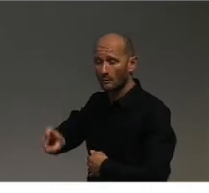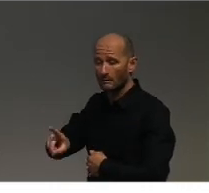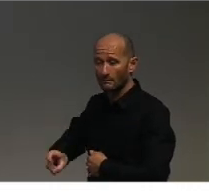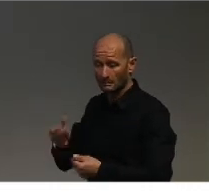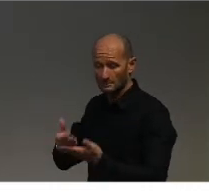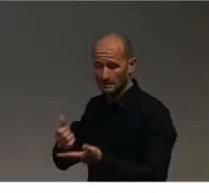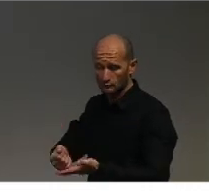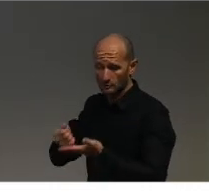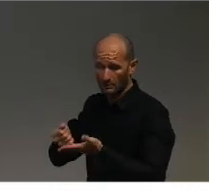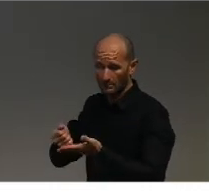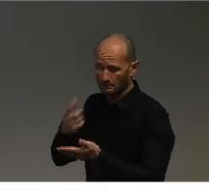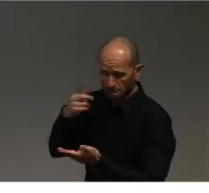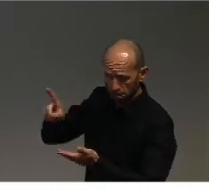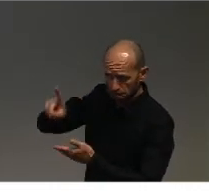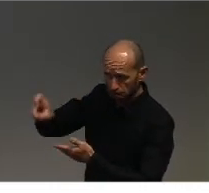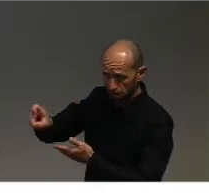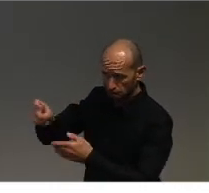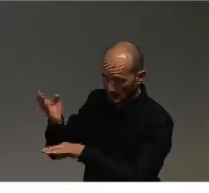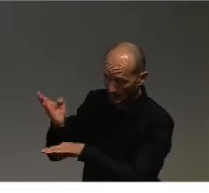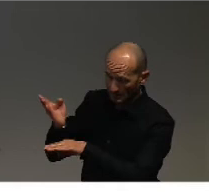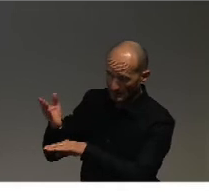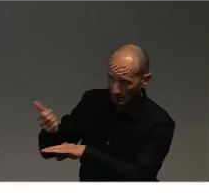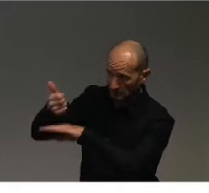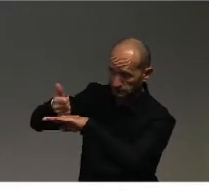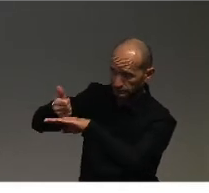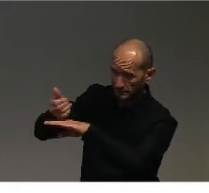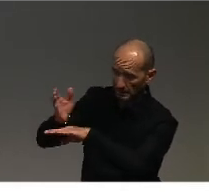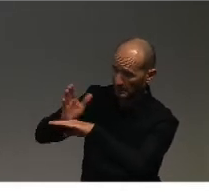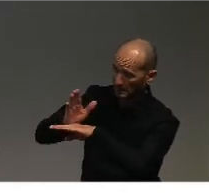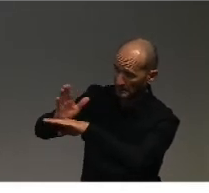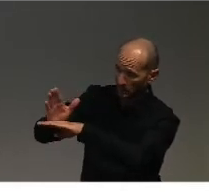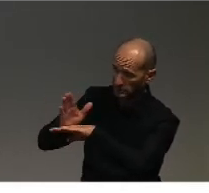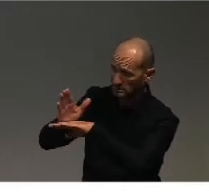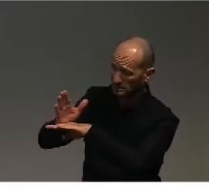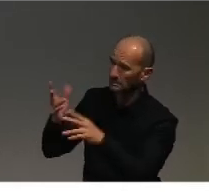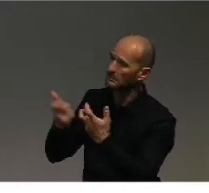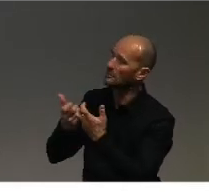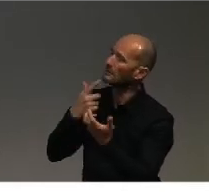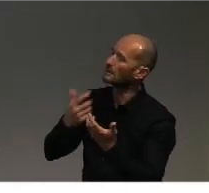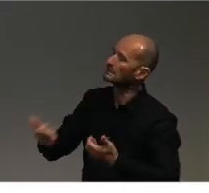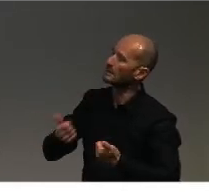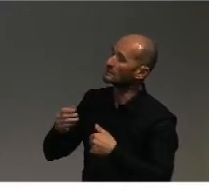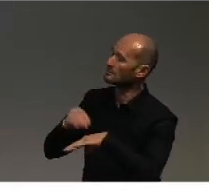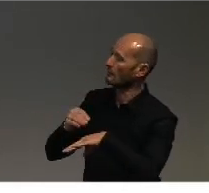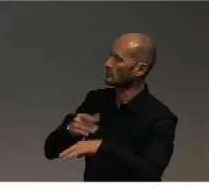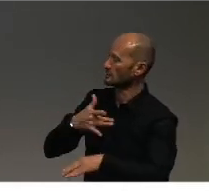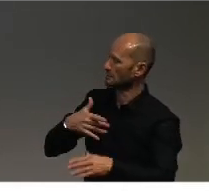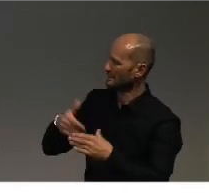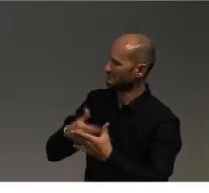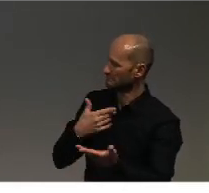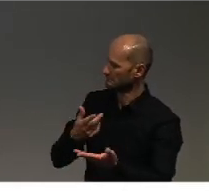manière, si vous voulez, de documenter l'exposome, alors collectivement, mais c'est une manière aussi. Dans les services de prévention de santé au travail,